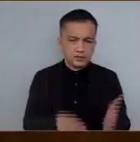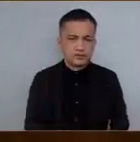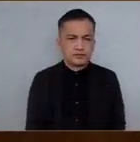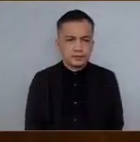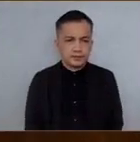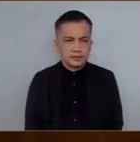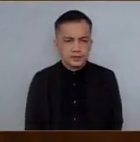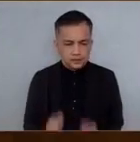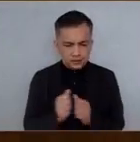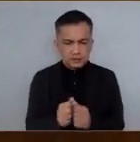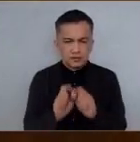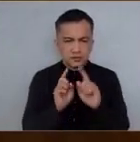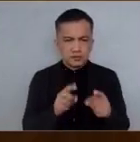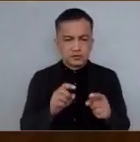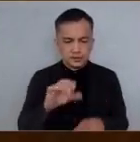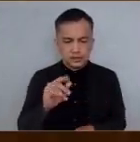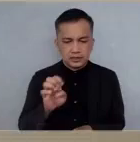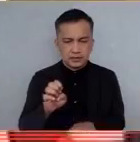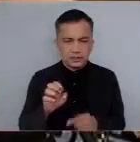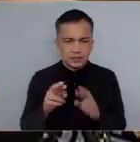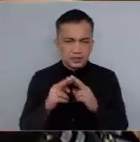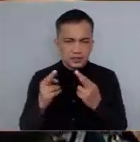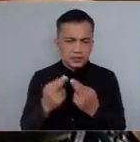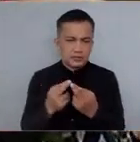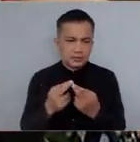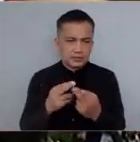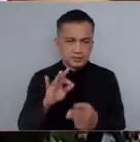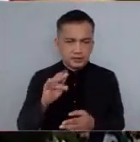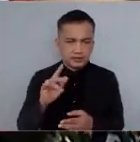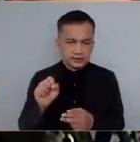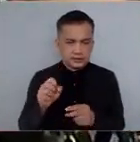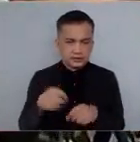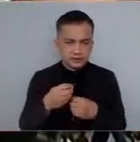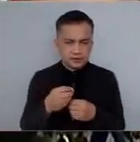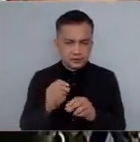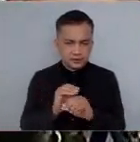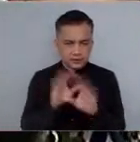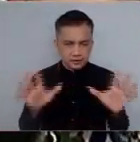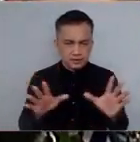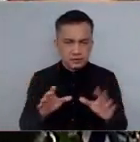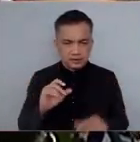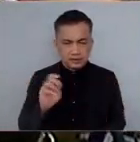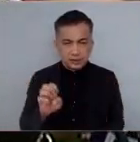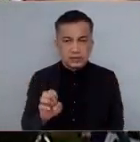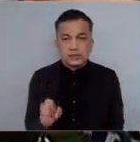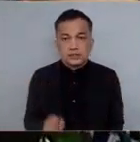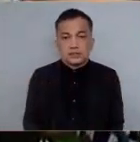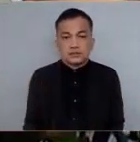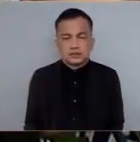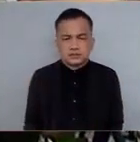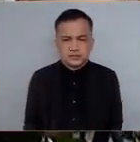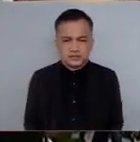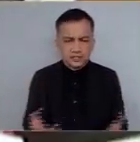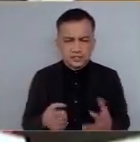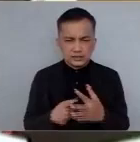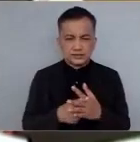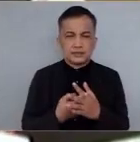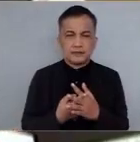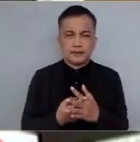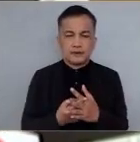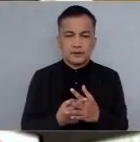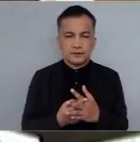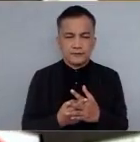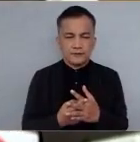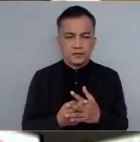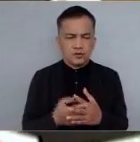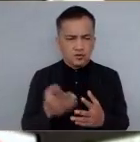sa Camp Crame ang mga kaanak ni Francis. Para mabigyan linaw ang kaso kung saan po ba nagsimula talaga yung kung